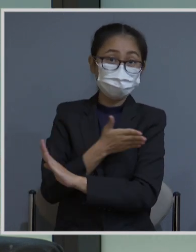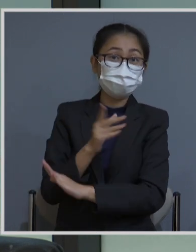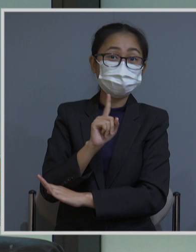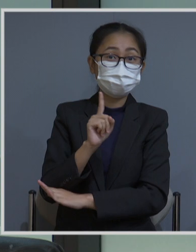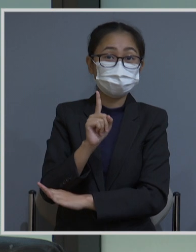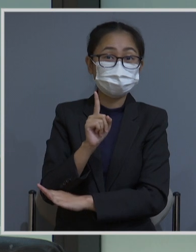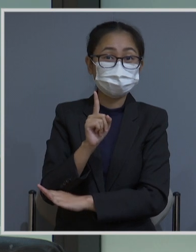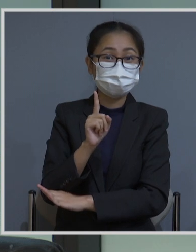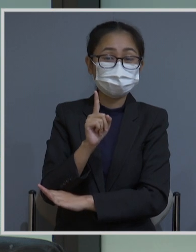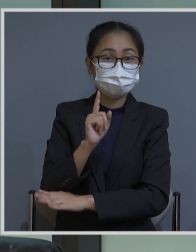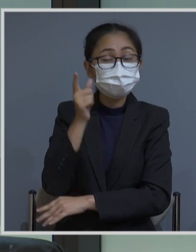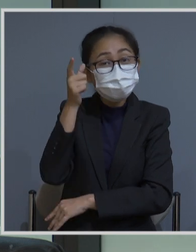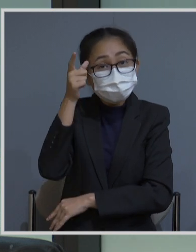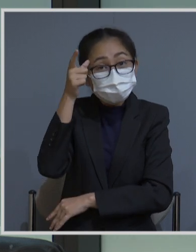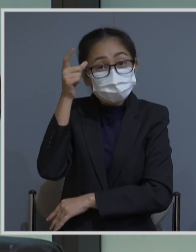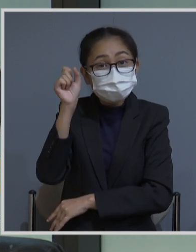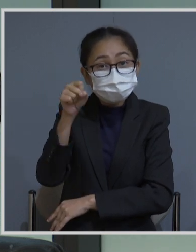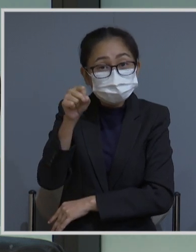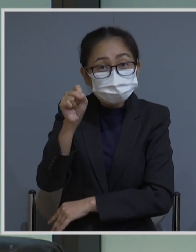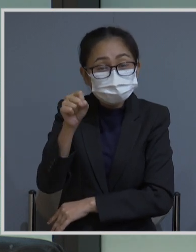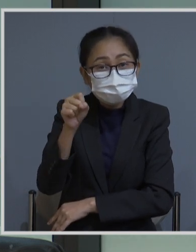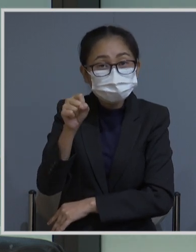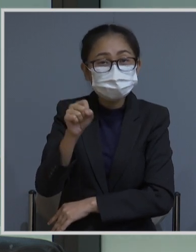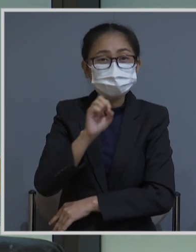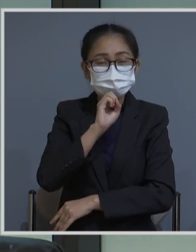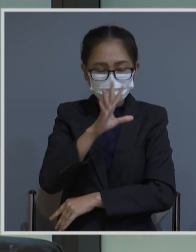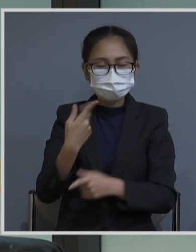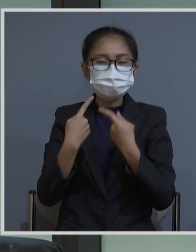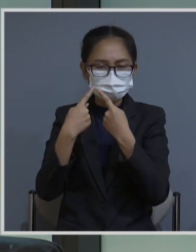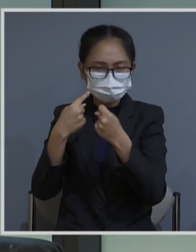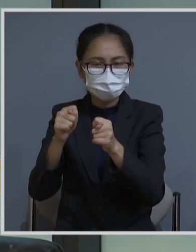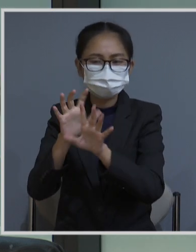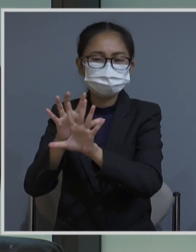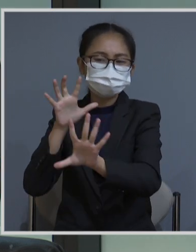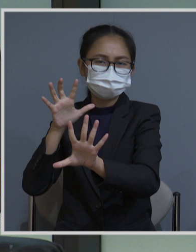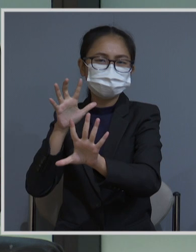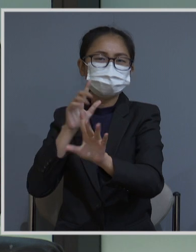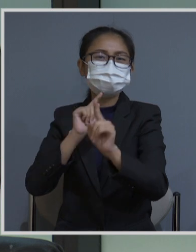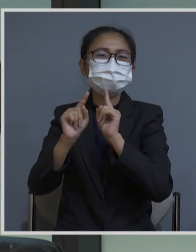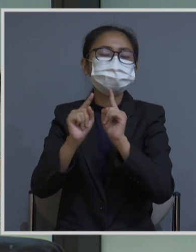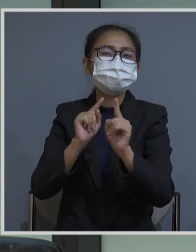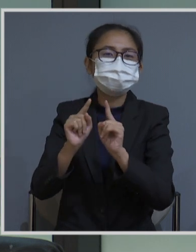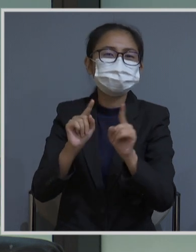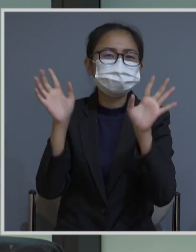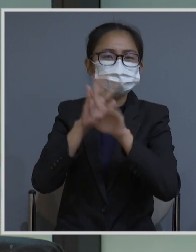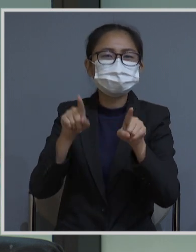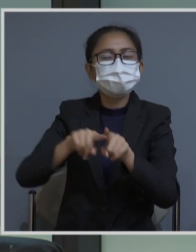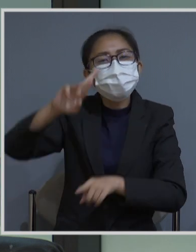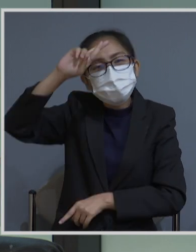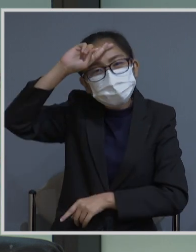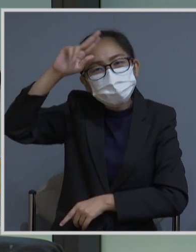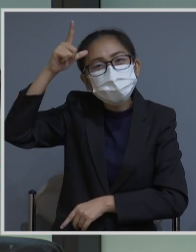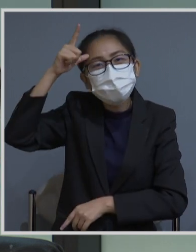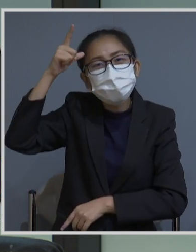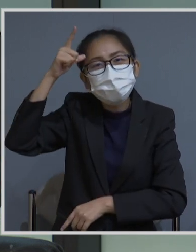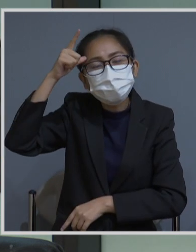ลำพี่ Skinผมก็เพิ่งไปตอบที่สภาใหญ่มากแล้วพี่ Skinเป็นอุบัติใหม่